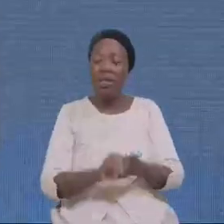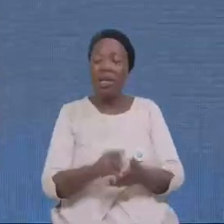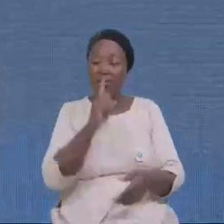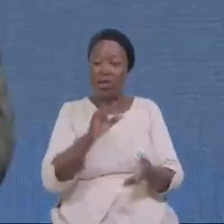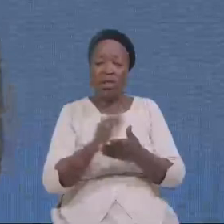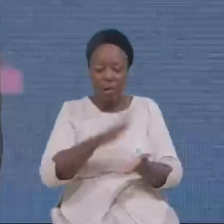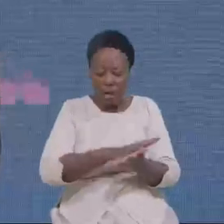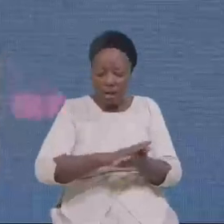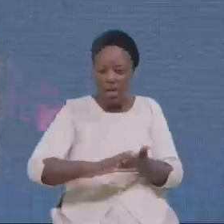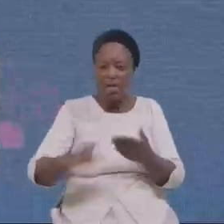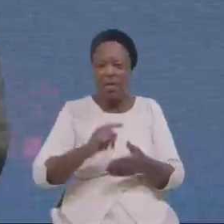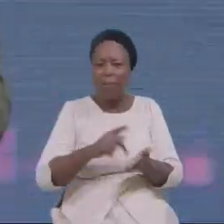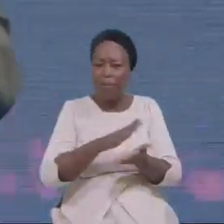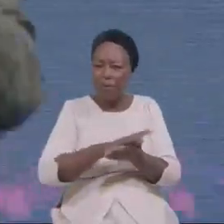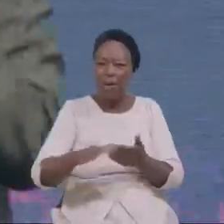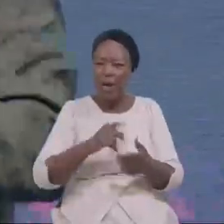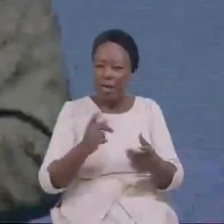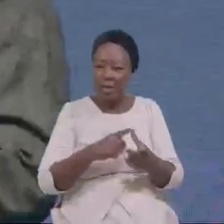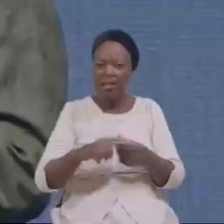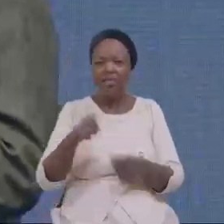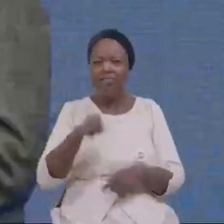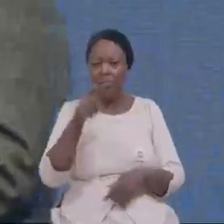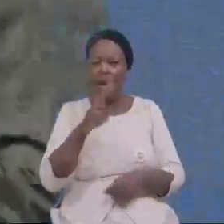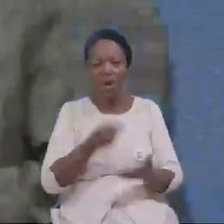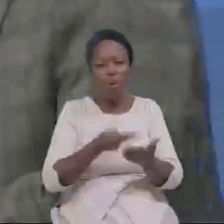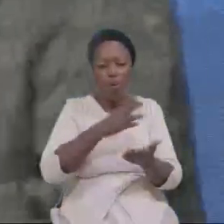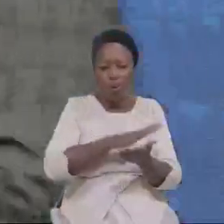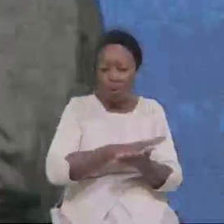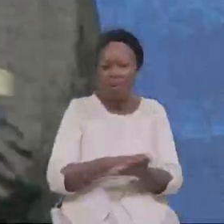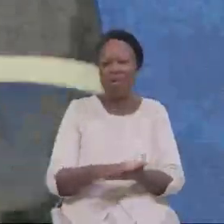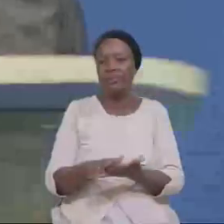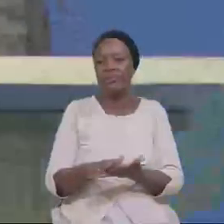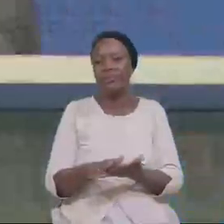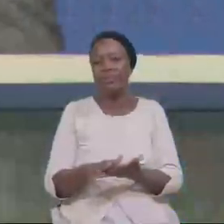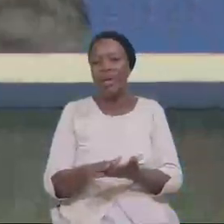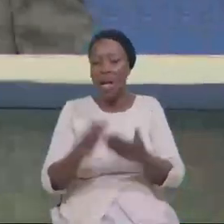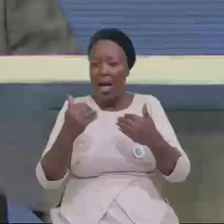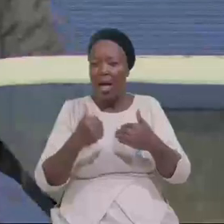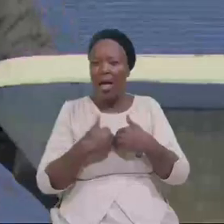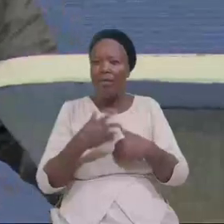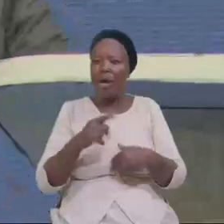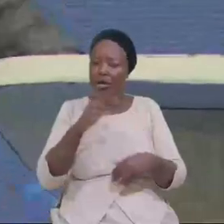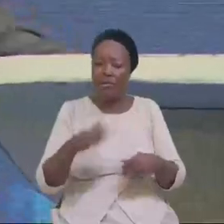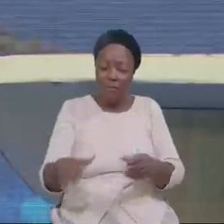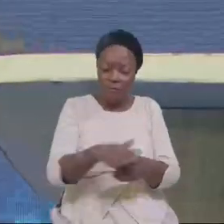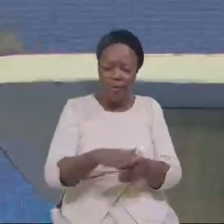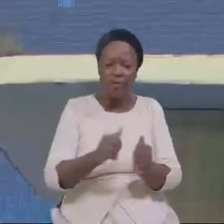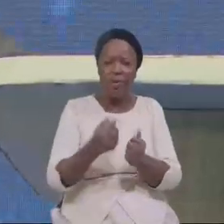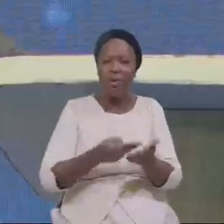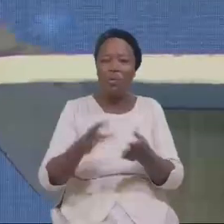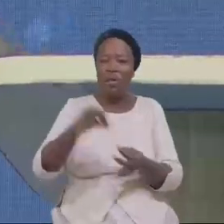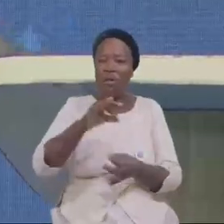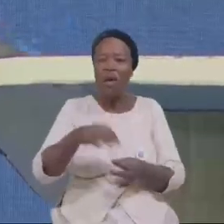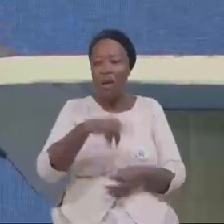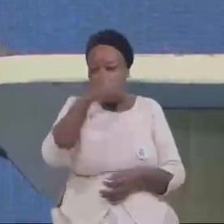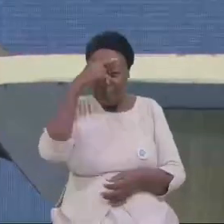purifié, lavé et que tu es saint. Est-ce que tu es rempli du Saint-Esprit? Parce